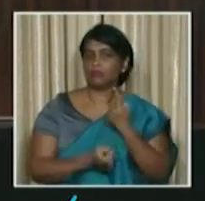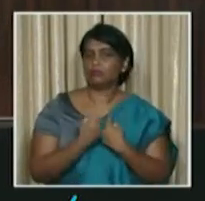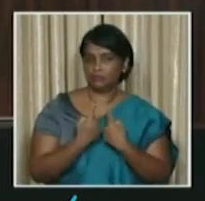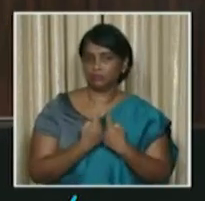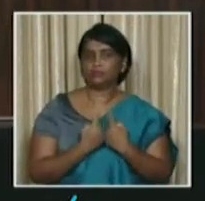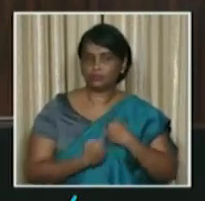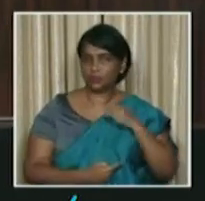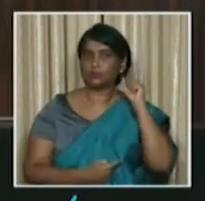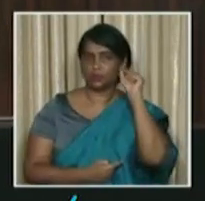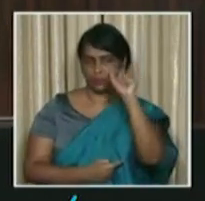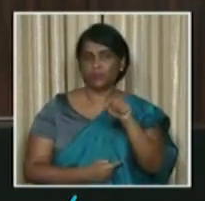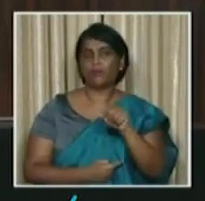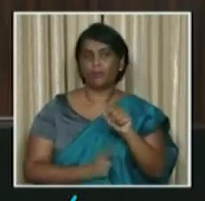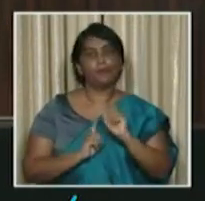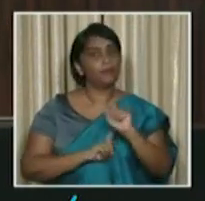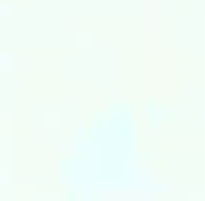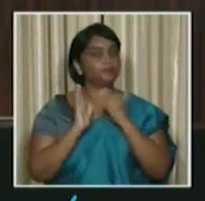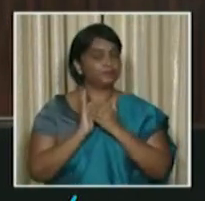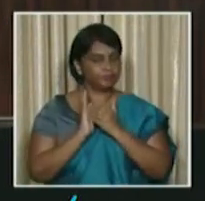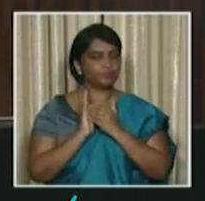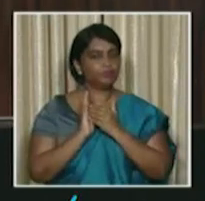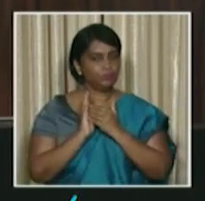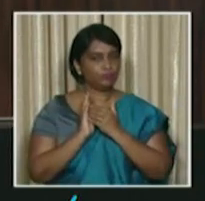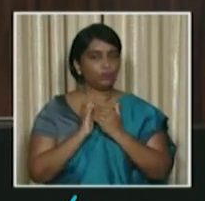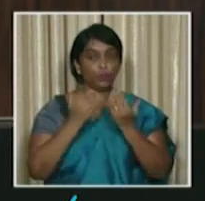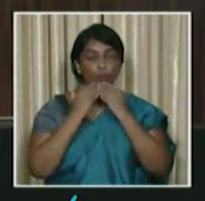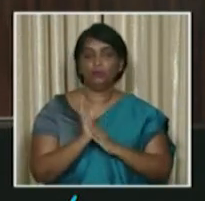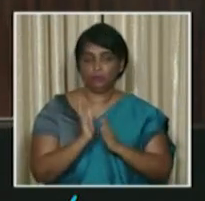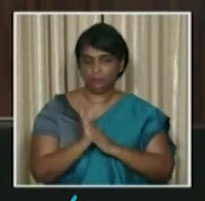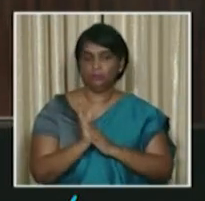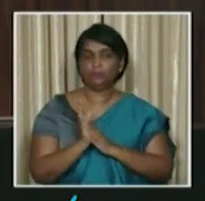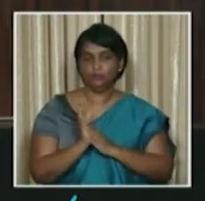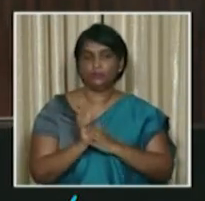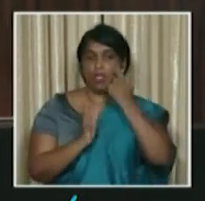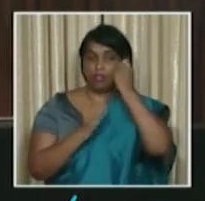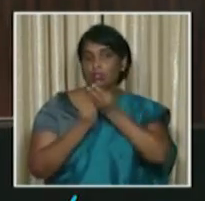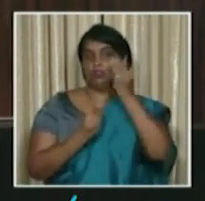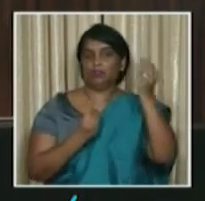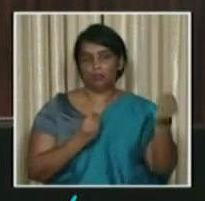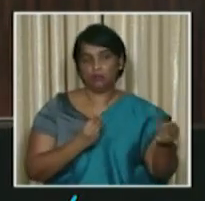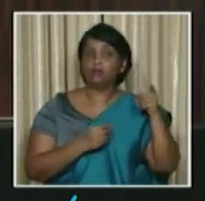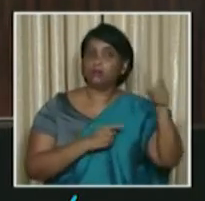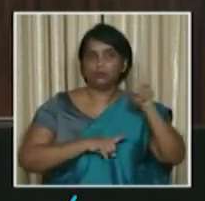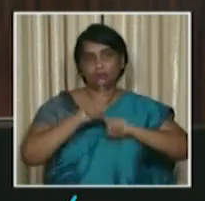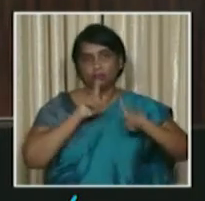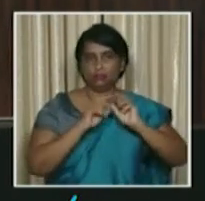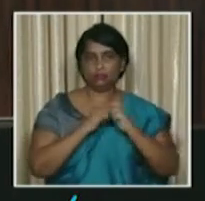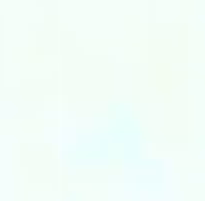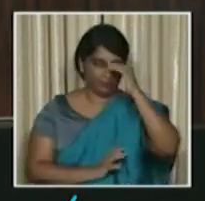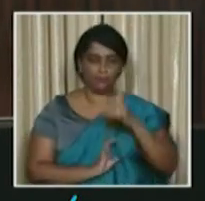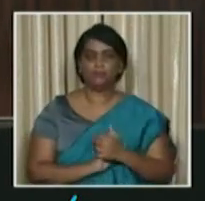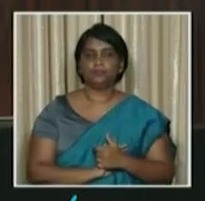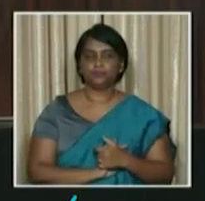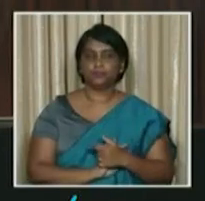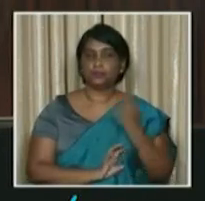man etumata chojanawak kara parliamentuwa katiyutu pilunda karya upadesha karaka sabhawata e adahas tika laba denna api etendi katha karala visunduwak laba denna